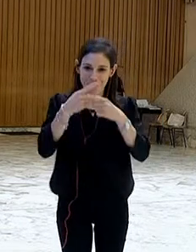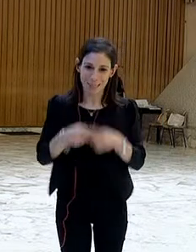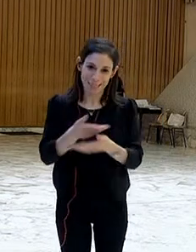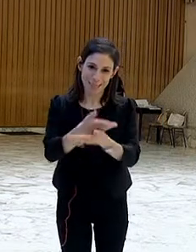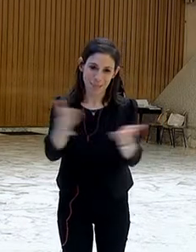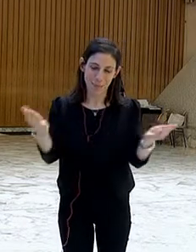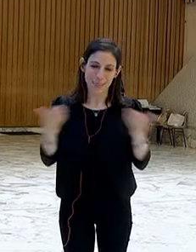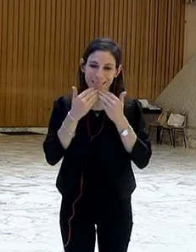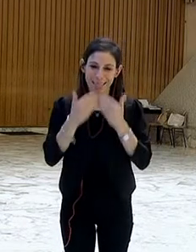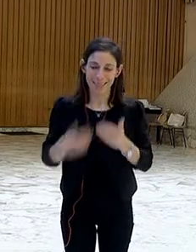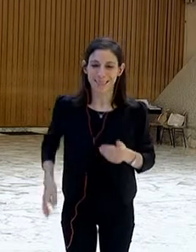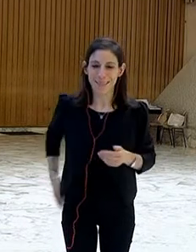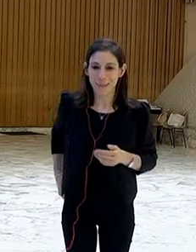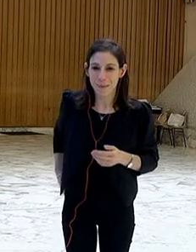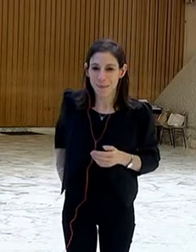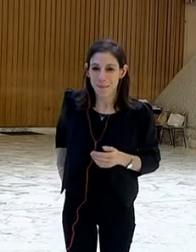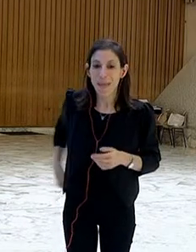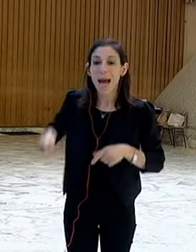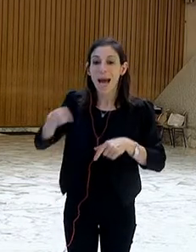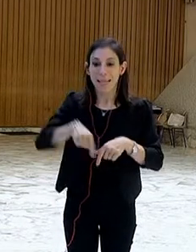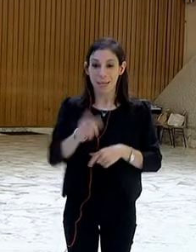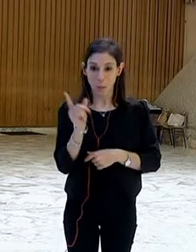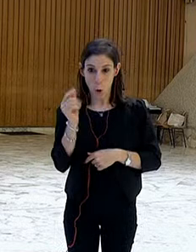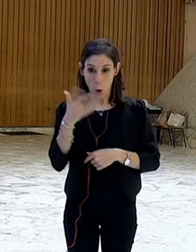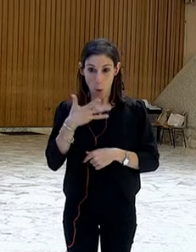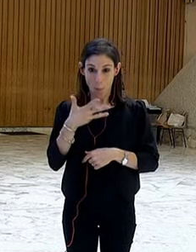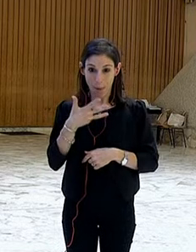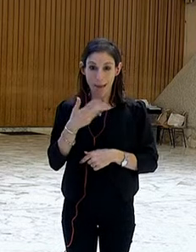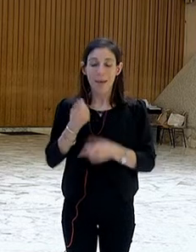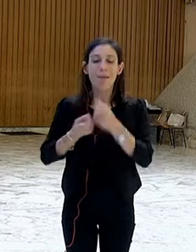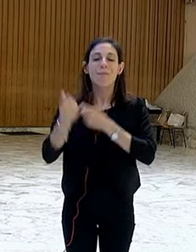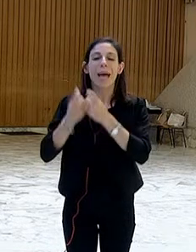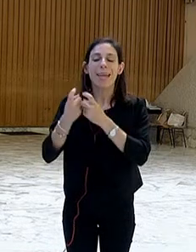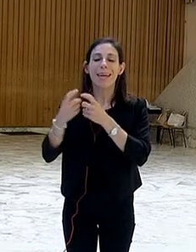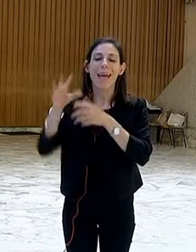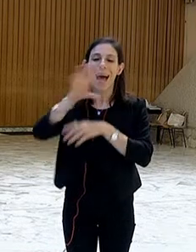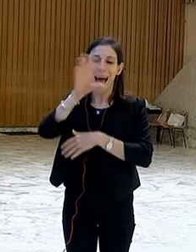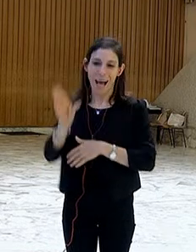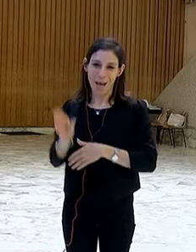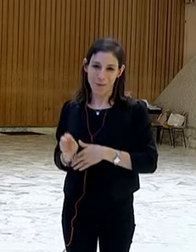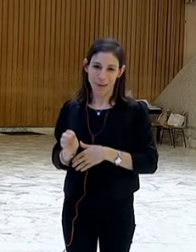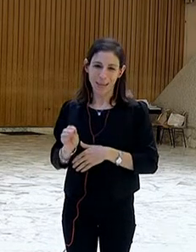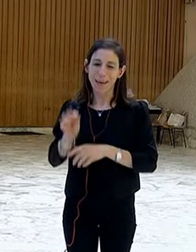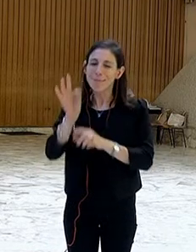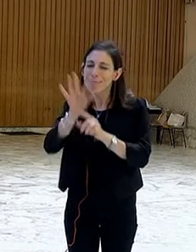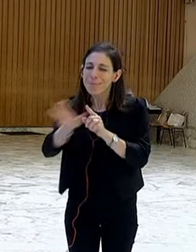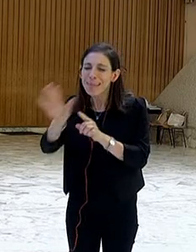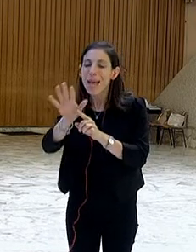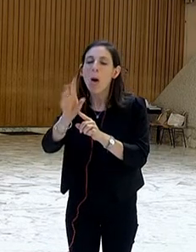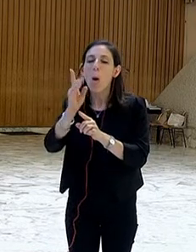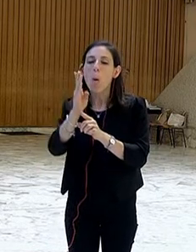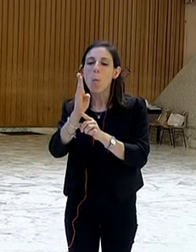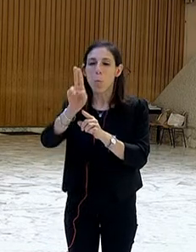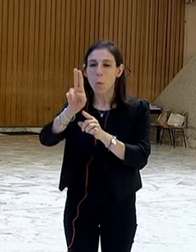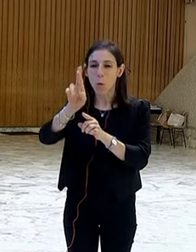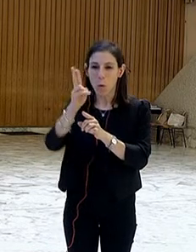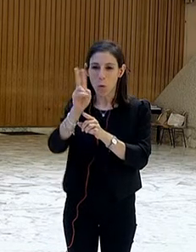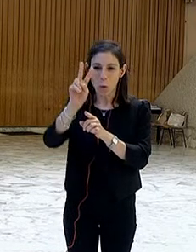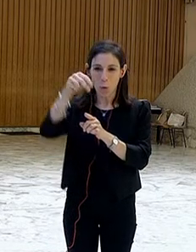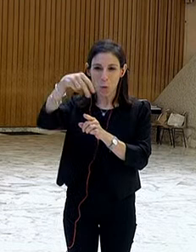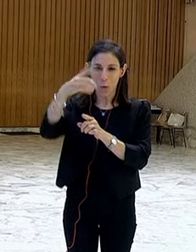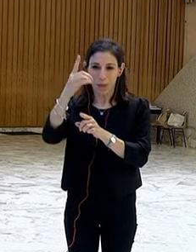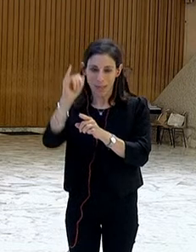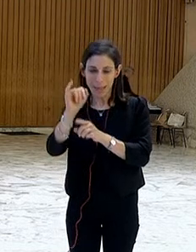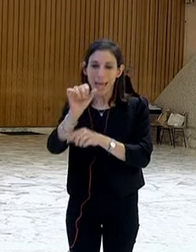Ora abbiamo una coppia che ci raggiunge dall'Africa. precisamente dal Burundi,